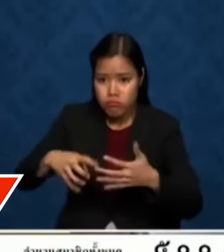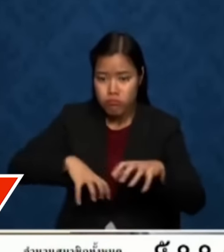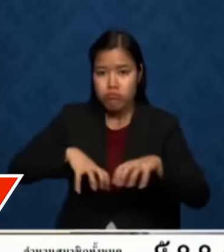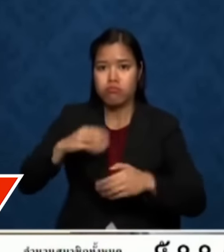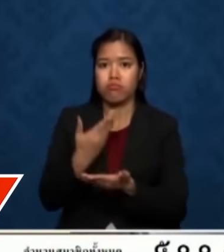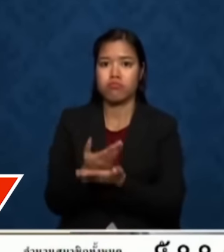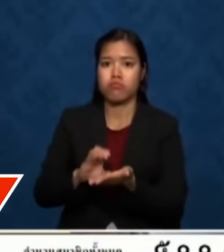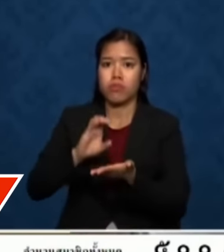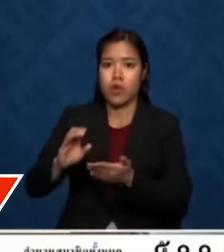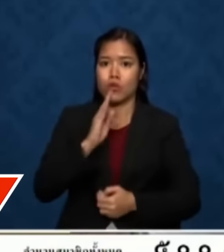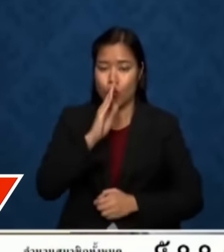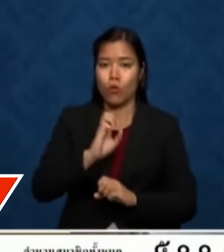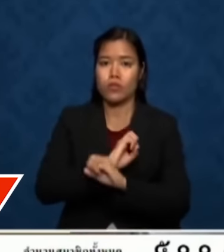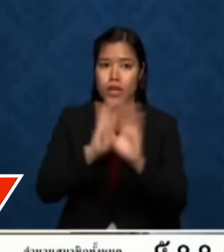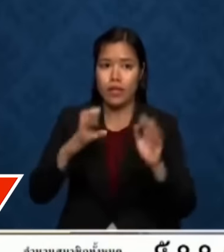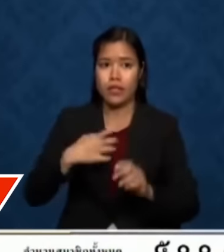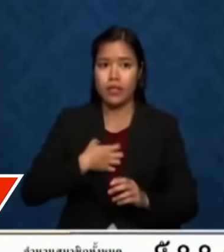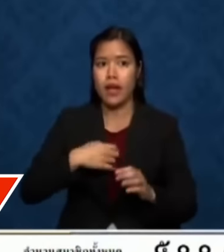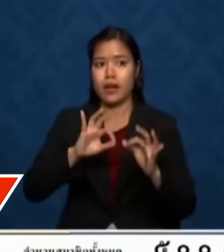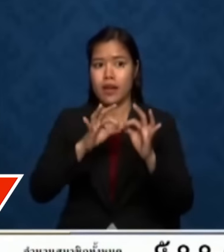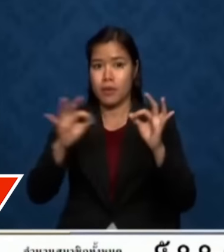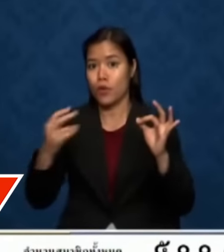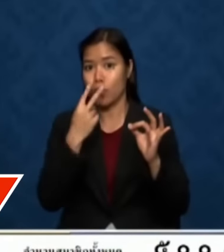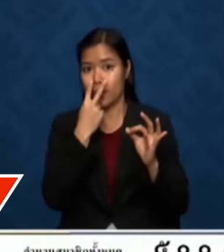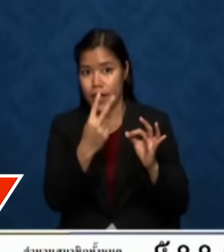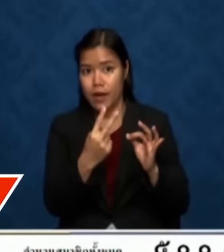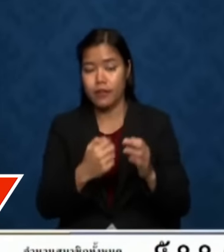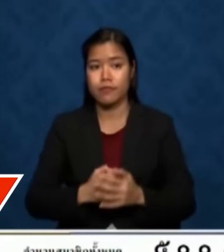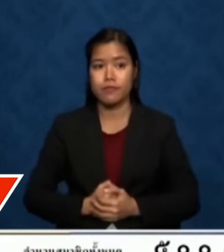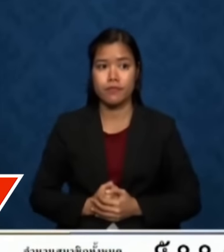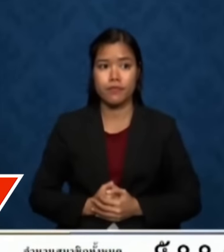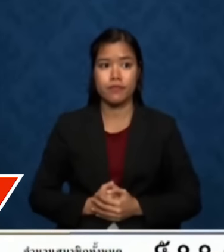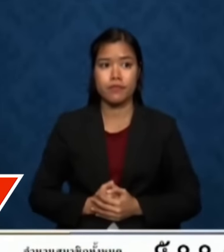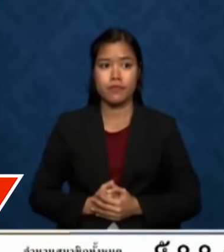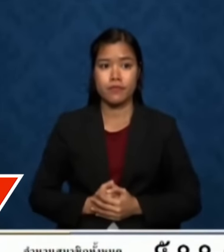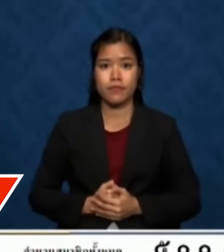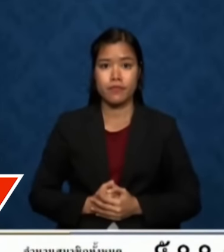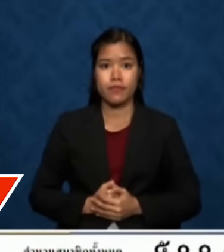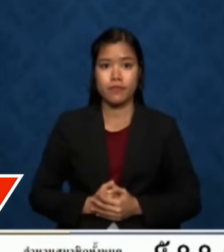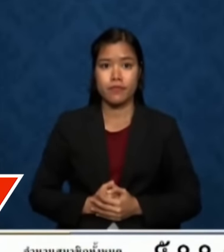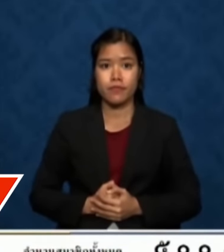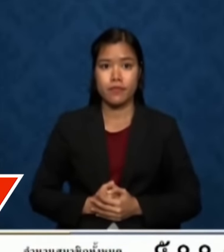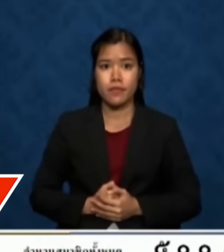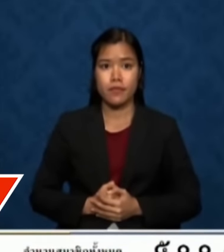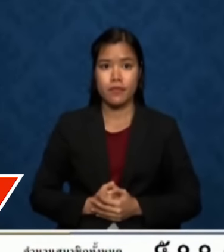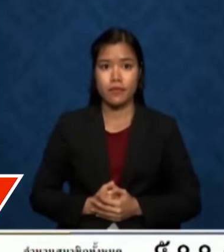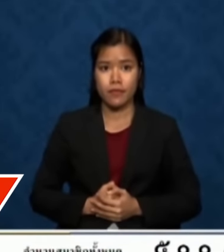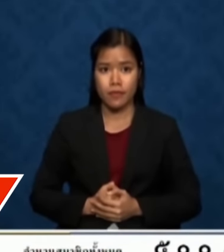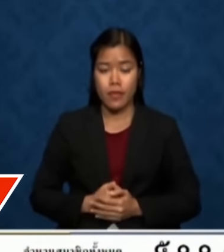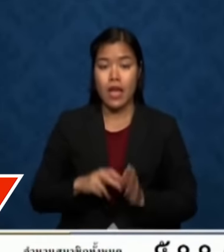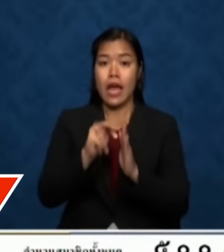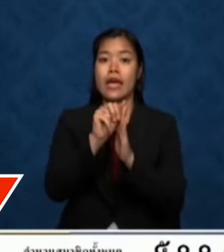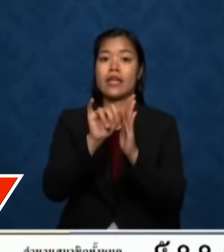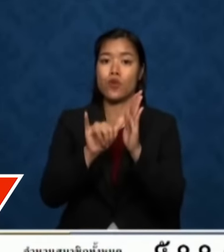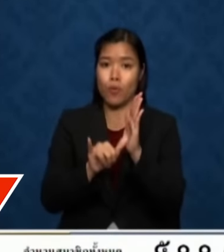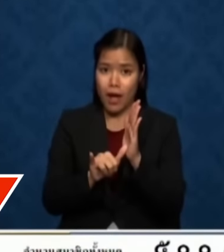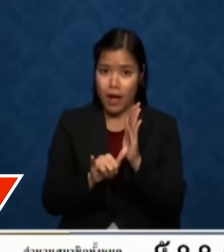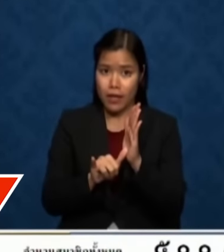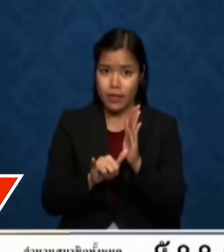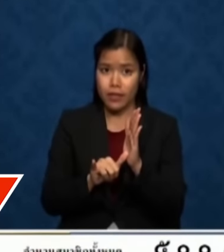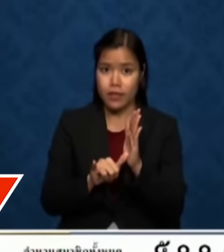ให้ท่านไปอ่านบทความนี้ค่ะขอสไลด์ค่ะเพื่อให้ท่านยกระดับเป็นระดับนโยบายไปเลยค่ะแก้